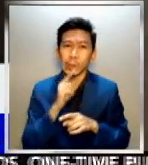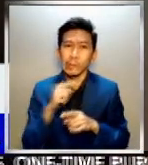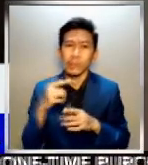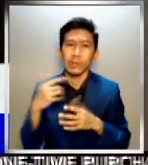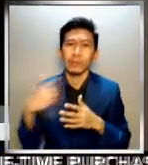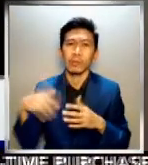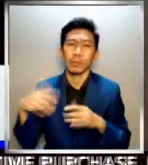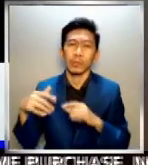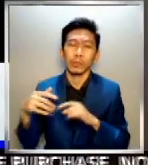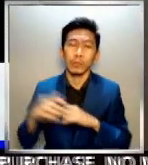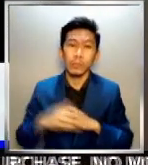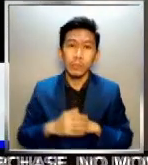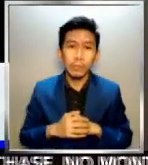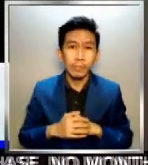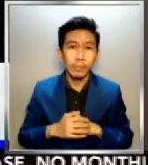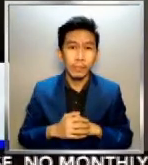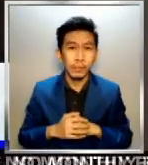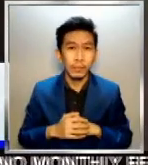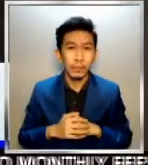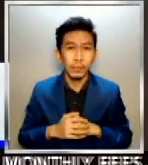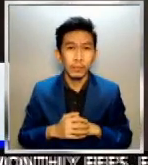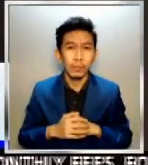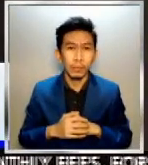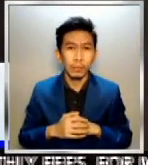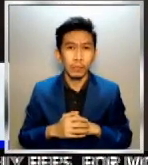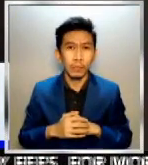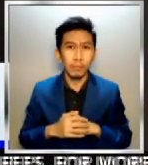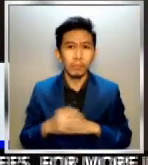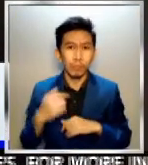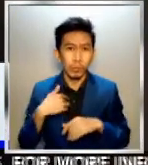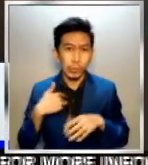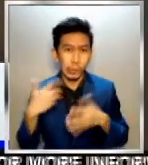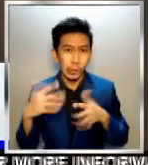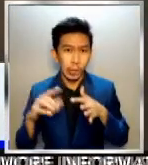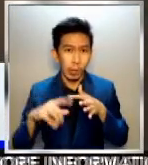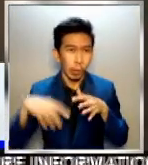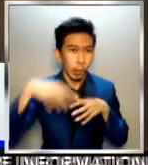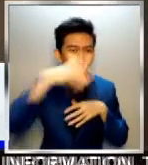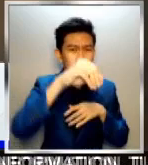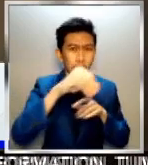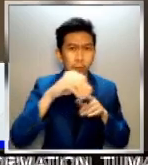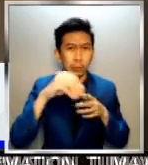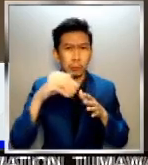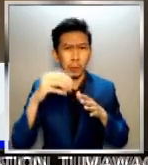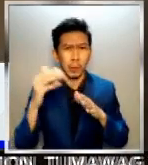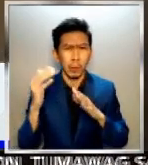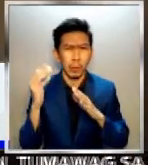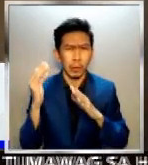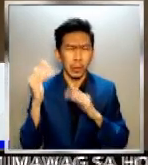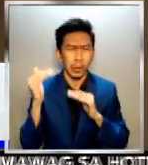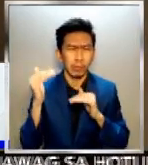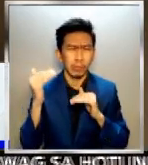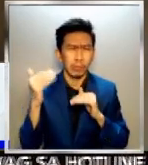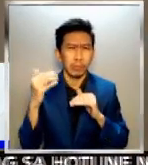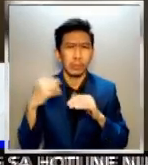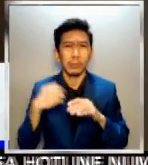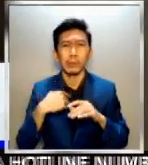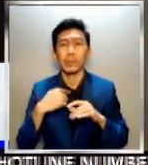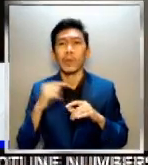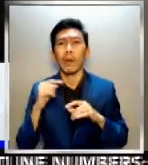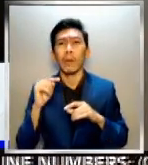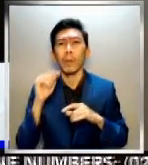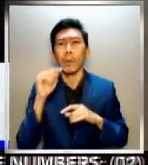akin. Tapos nung nakalabas na ako, mahala na talagang ko sana ang mga natinag at titirang katsatisyerto kasi